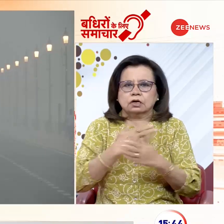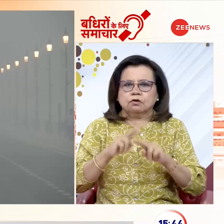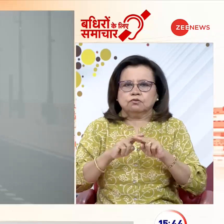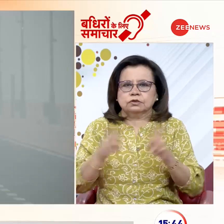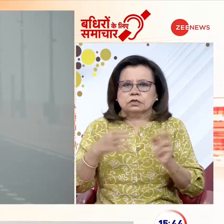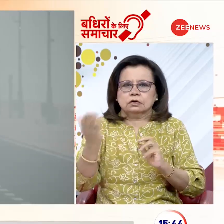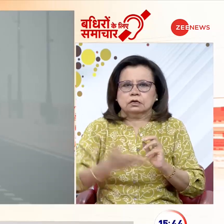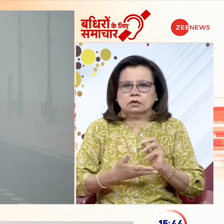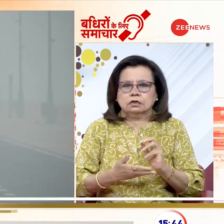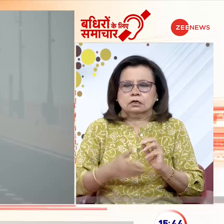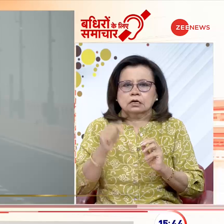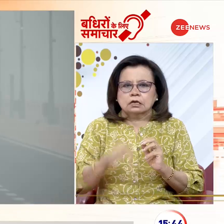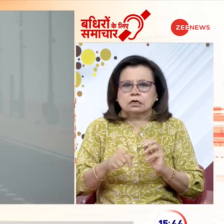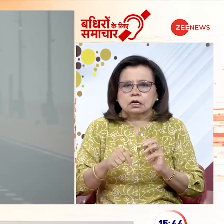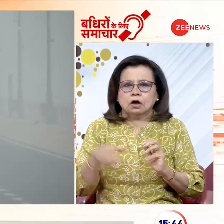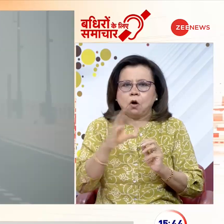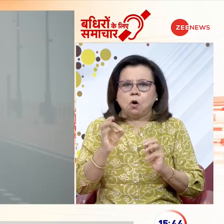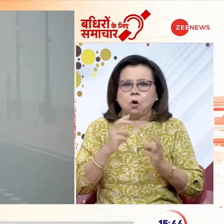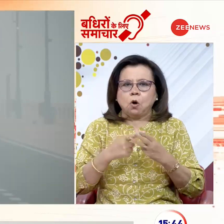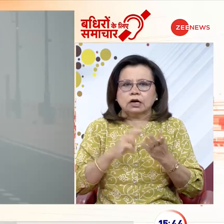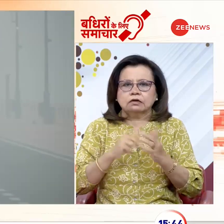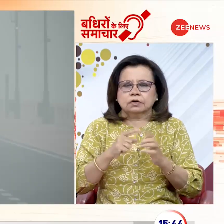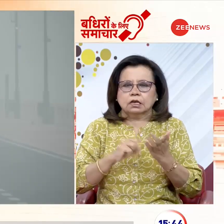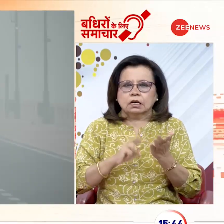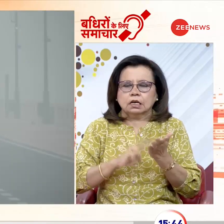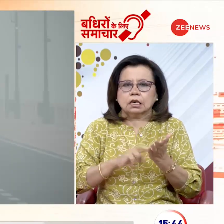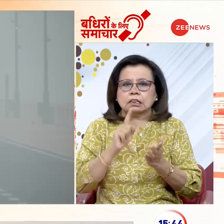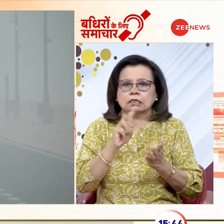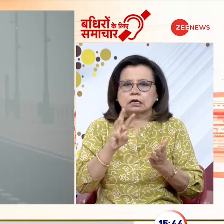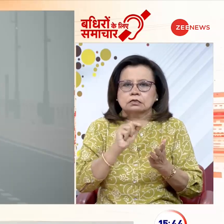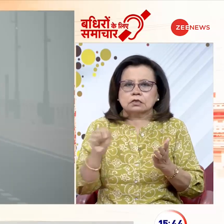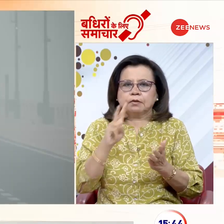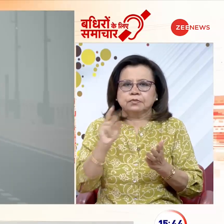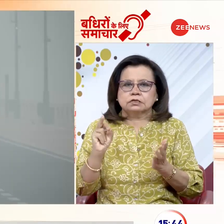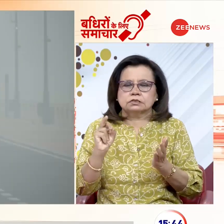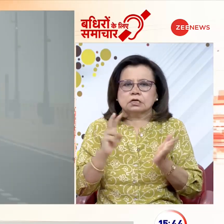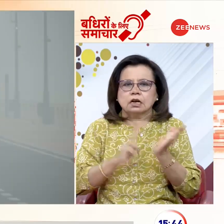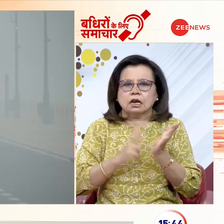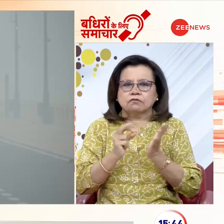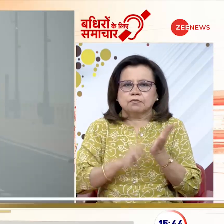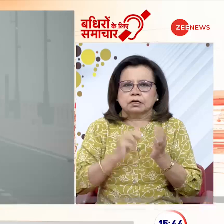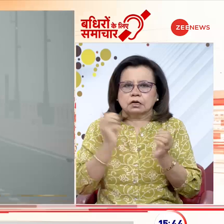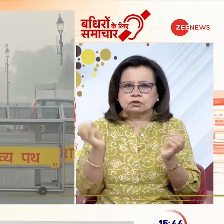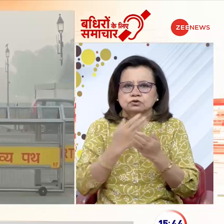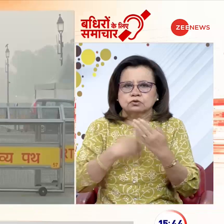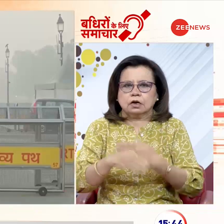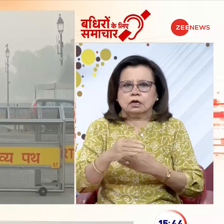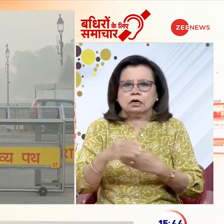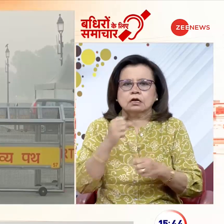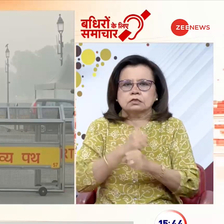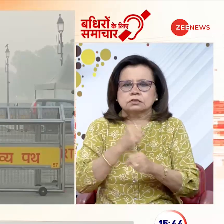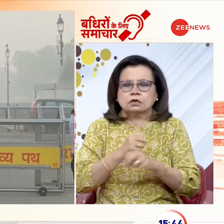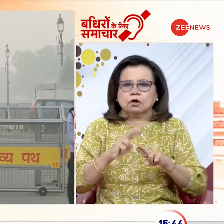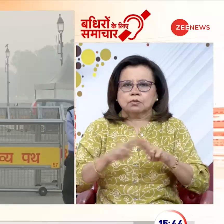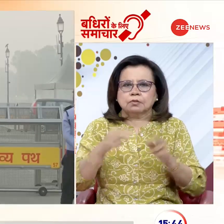का फैसला किया है। ये ऑड इवन 13 से 20 नवंबर तक लागू रहेगा।